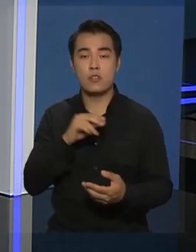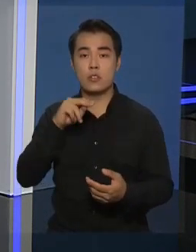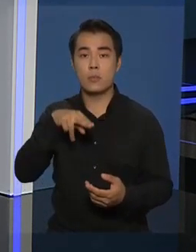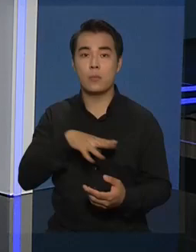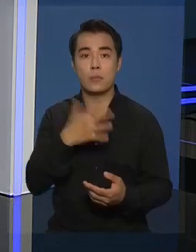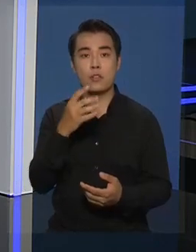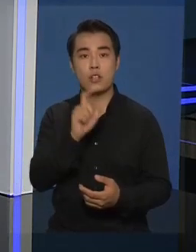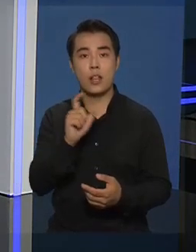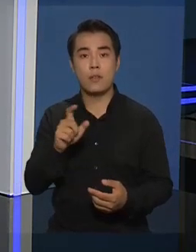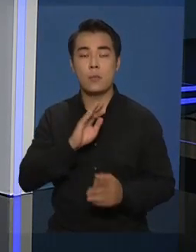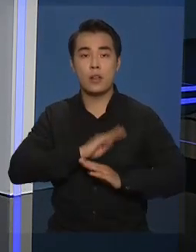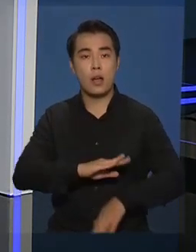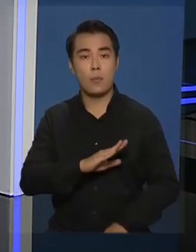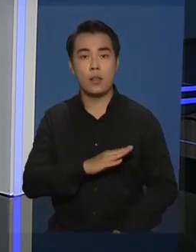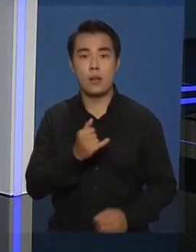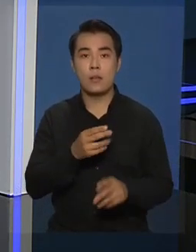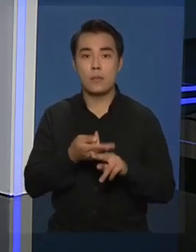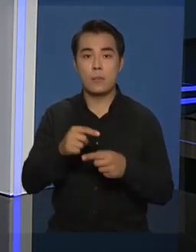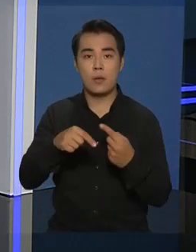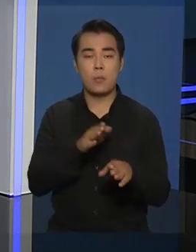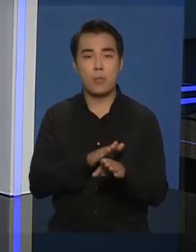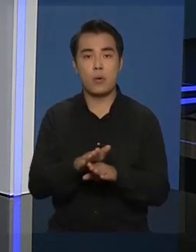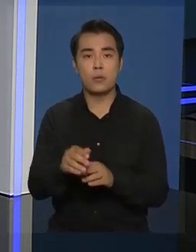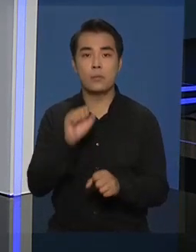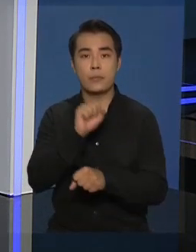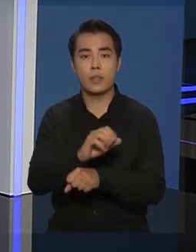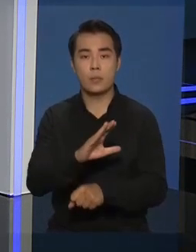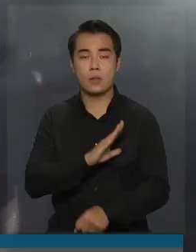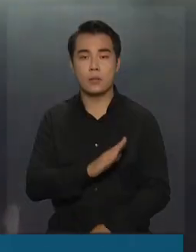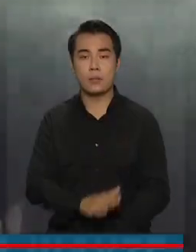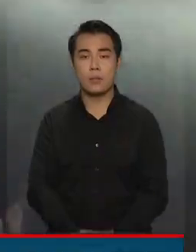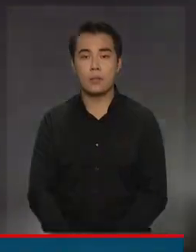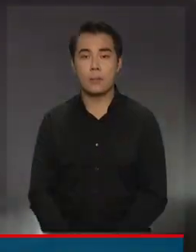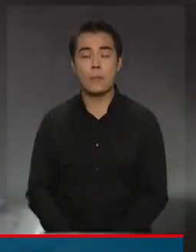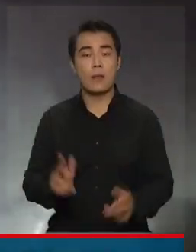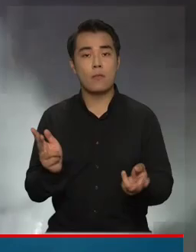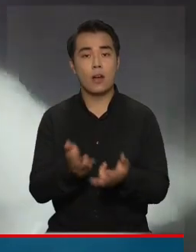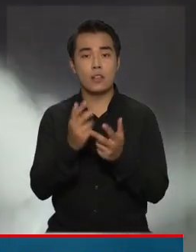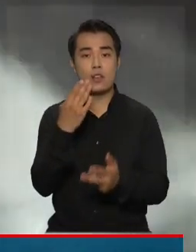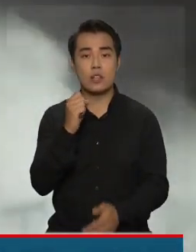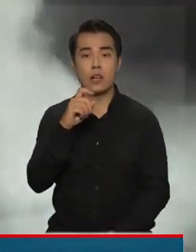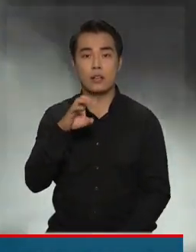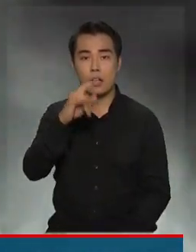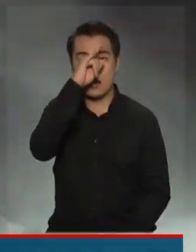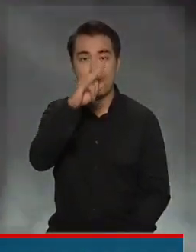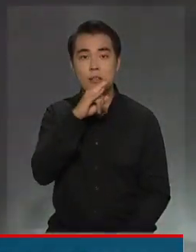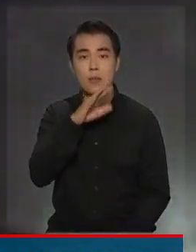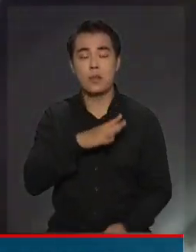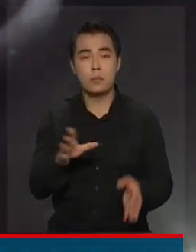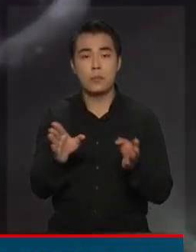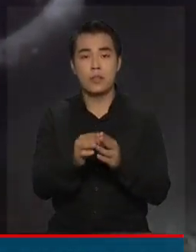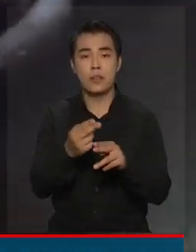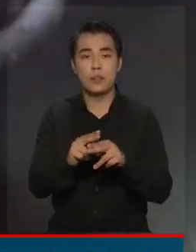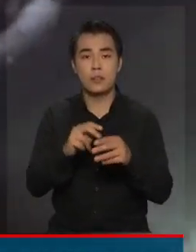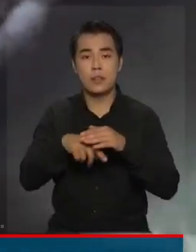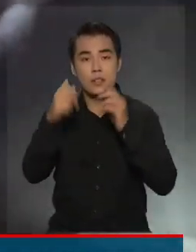погибли 5 человек. Предприятие полностью прекратило добычу угля. Возгорание на шахте «Казахстанской» произошло вместе с